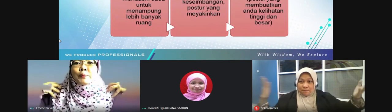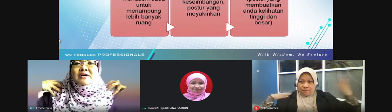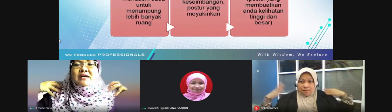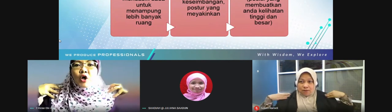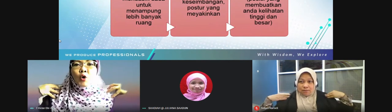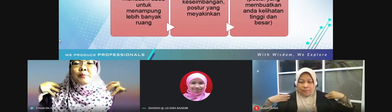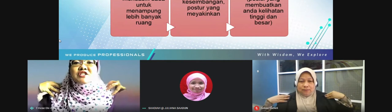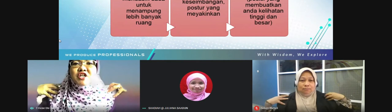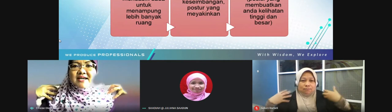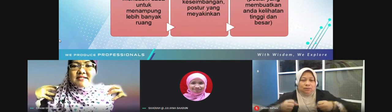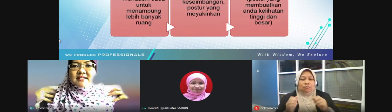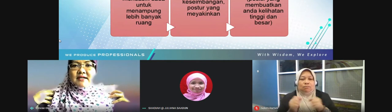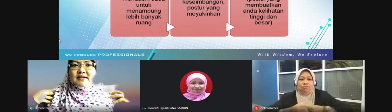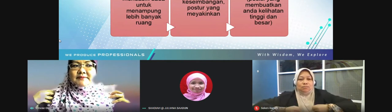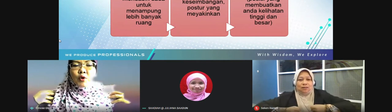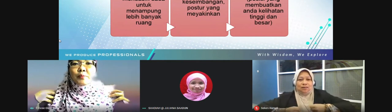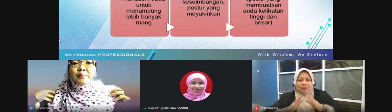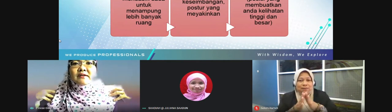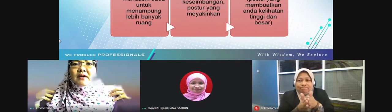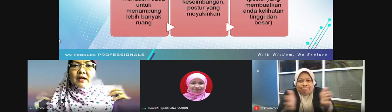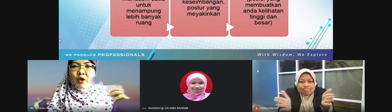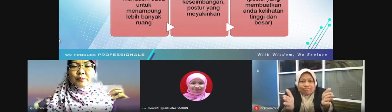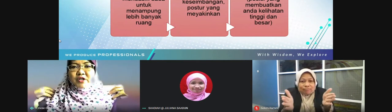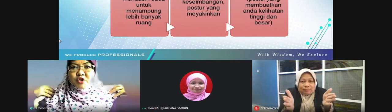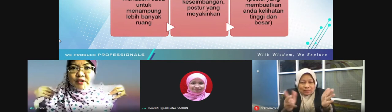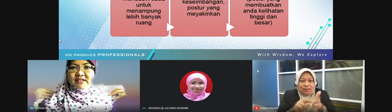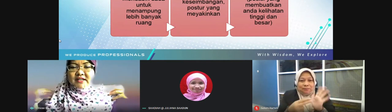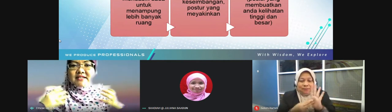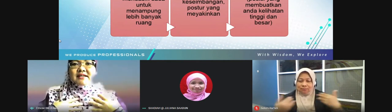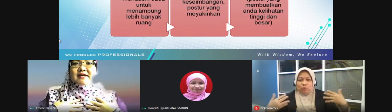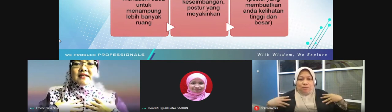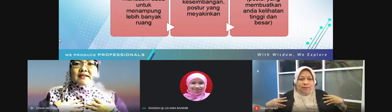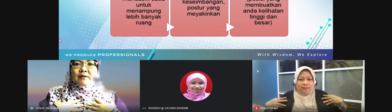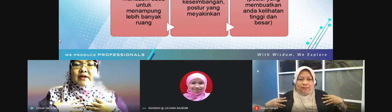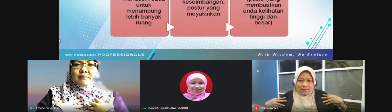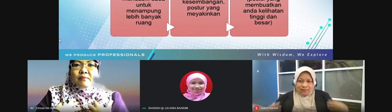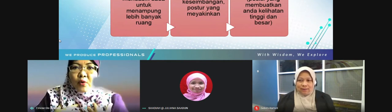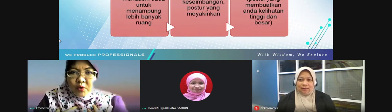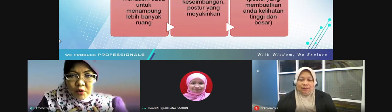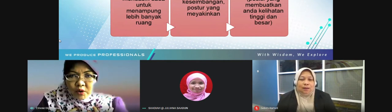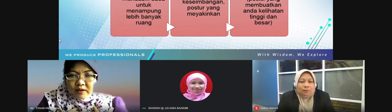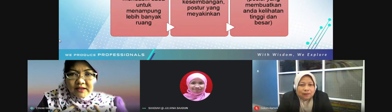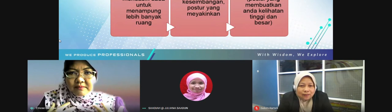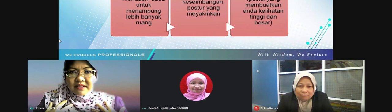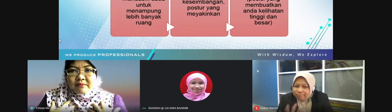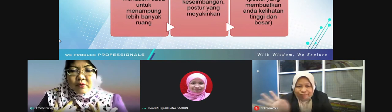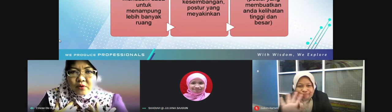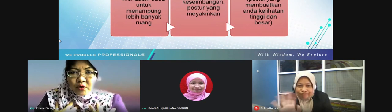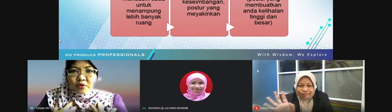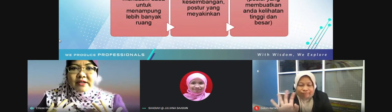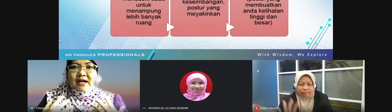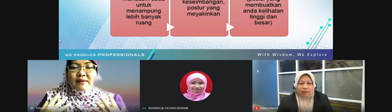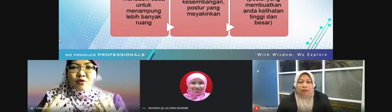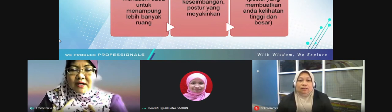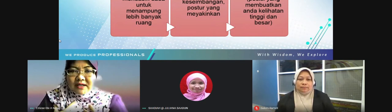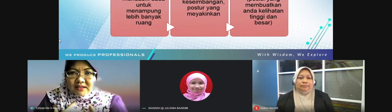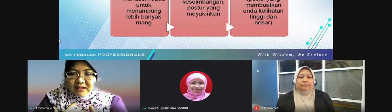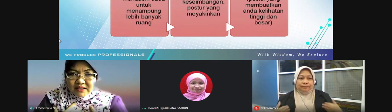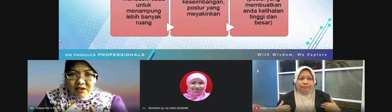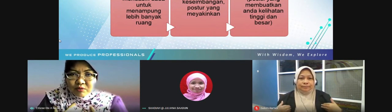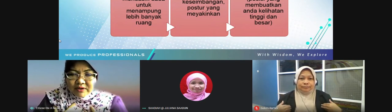kena open chest, open shoulder, kan? Jadi kita tak boleh nak membongkok, okay? Bila membongkok tu dia akan